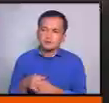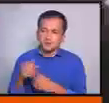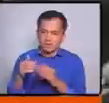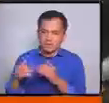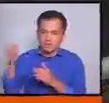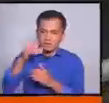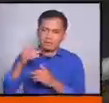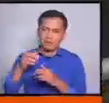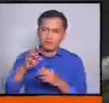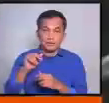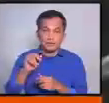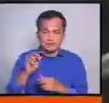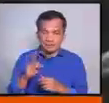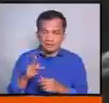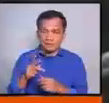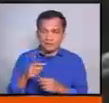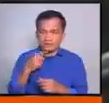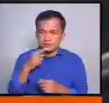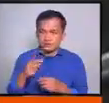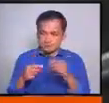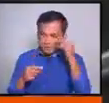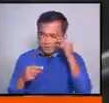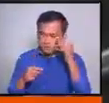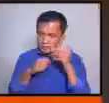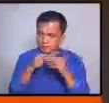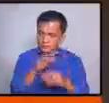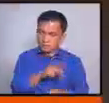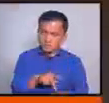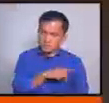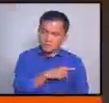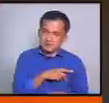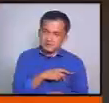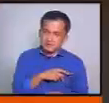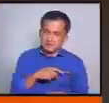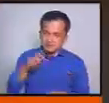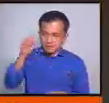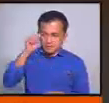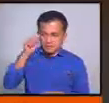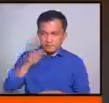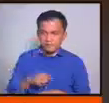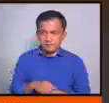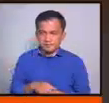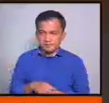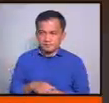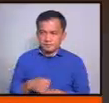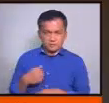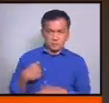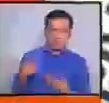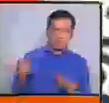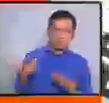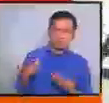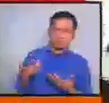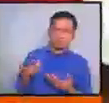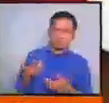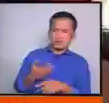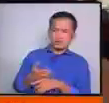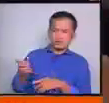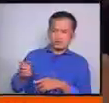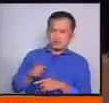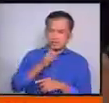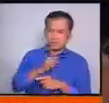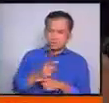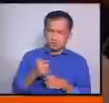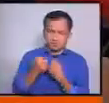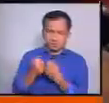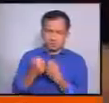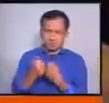higher than. Pero giit ni Magalong, hindi niya pinipersonal si Albayalde. I have nothing against him. Ito, totoong laban nito. Hindi